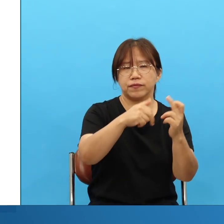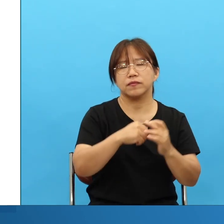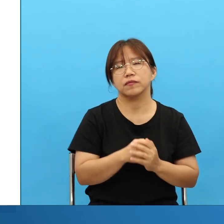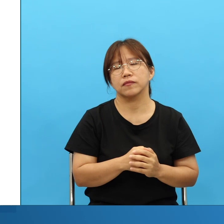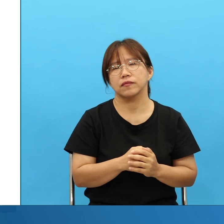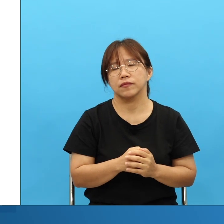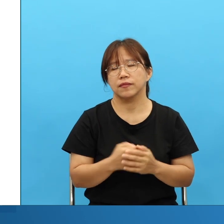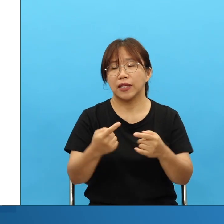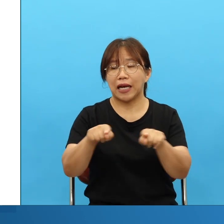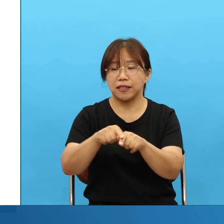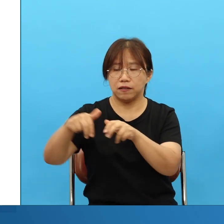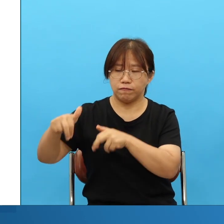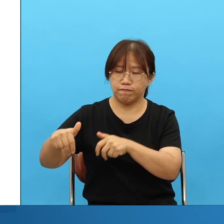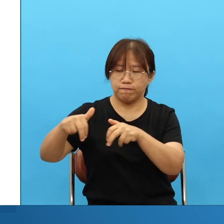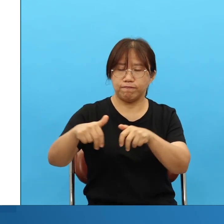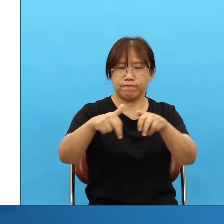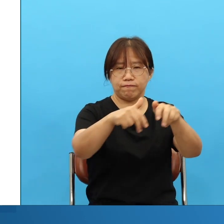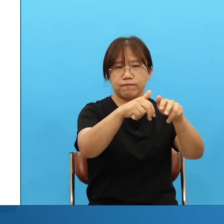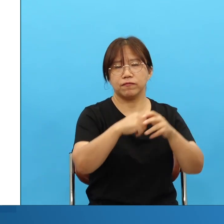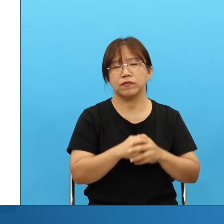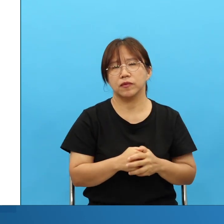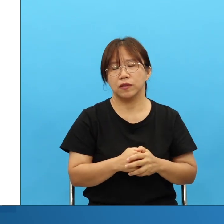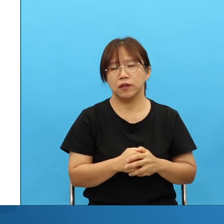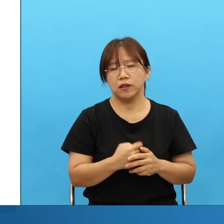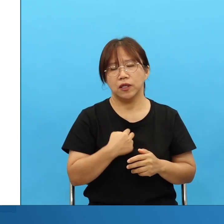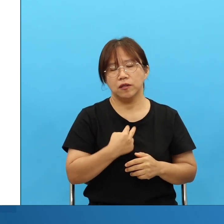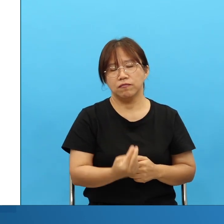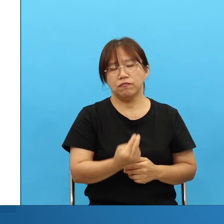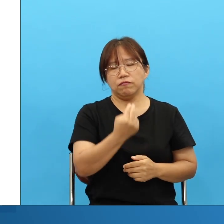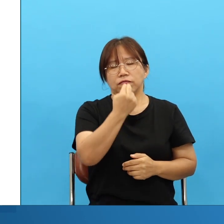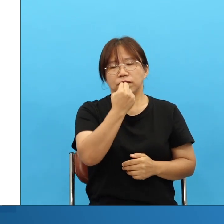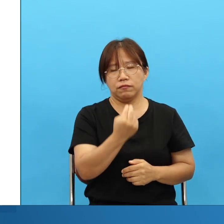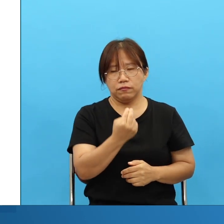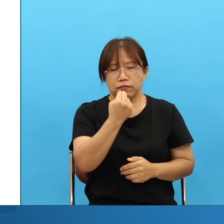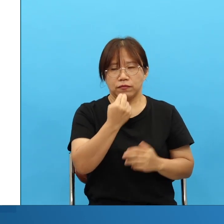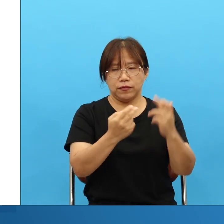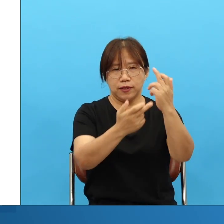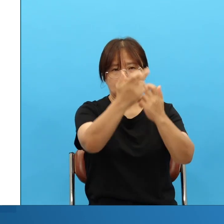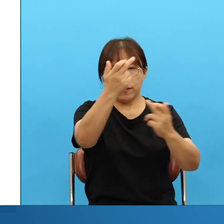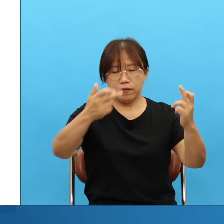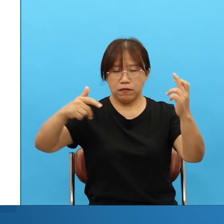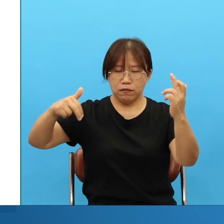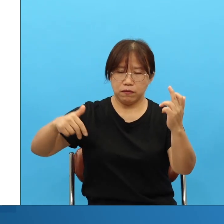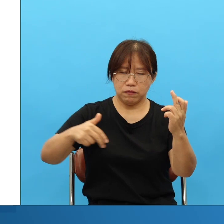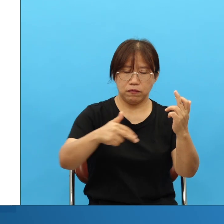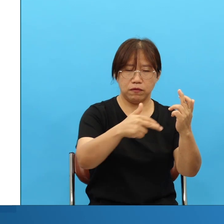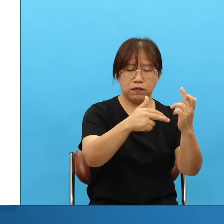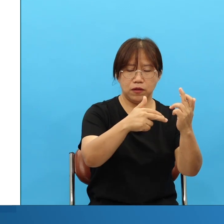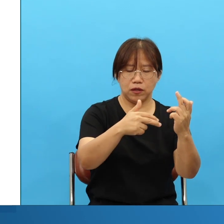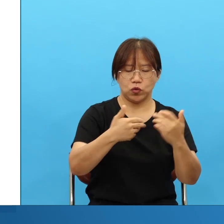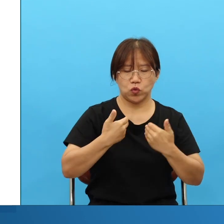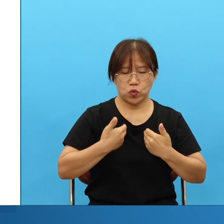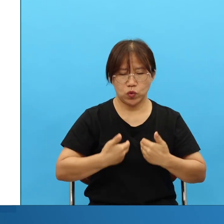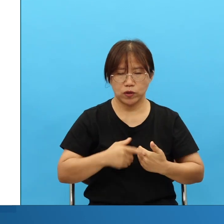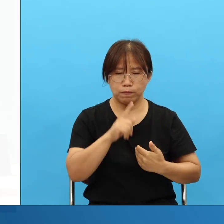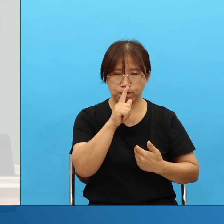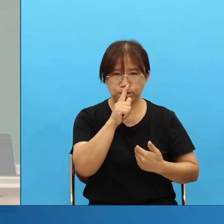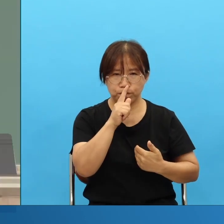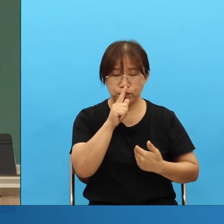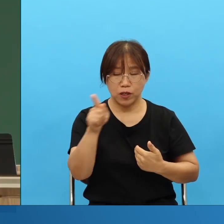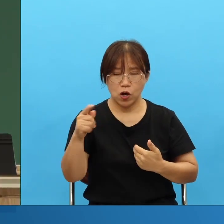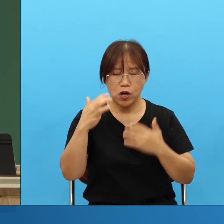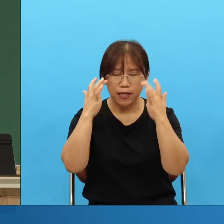같이 산을 이렇게 가다가 이제 호흡이 가쁘잖아요. 그래서 숨 이렇게 하면서 올라가는데 아무 말 없이 올라갔죠. 땀 좀